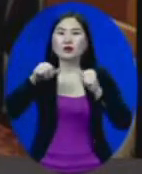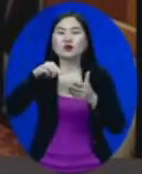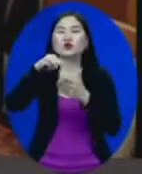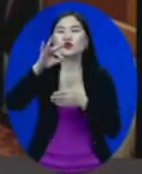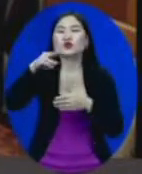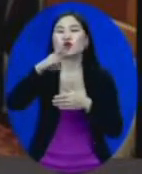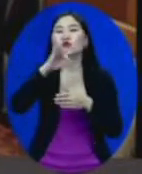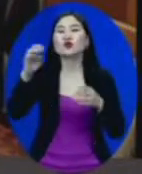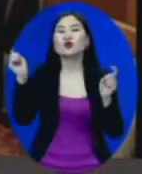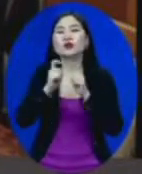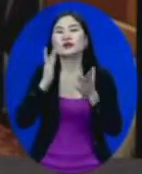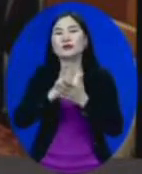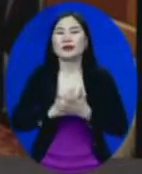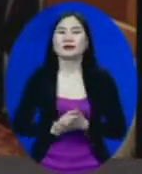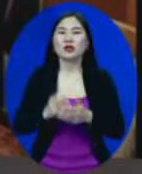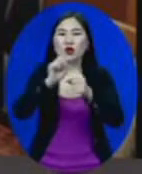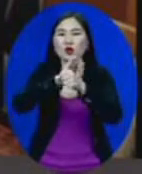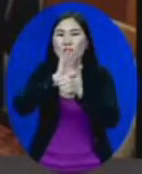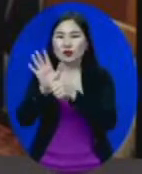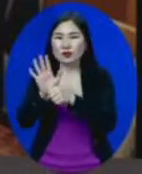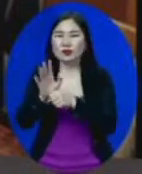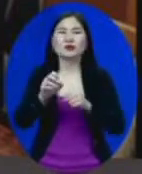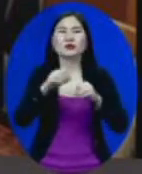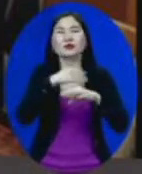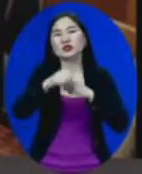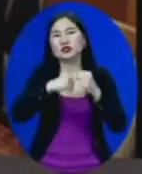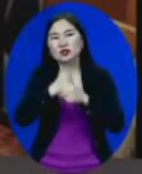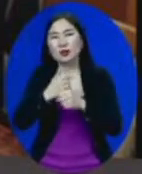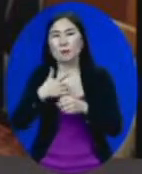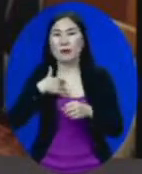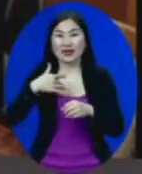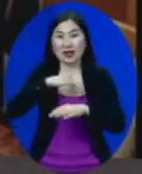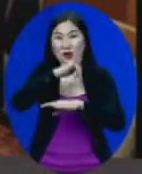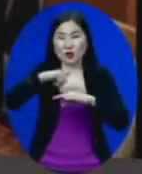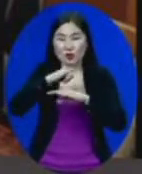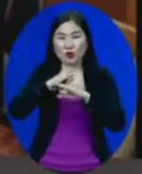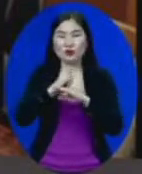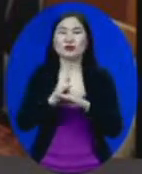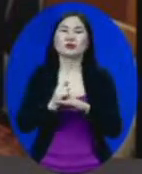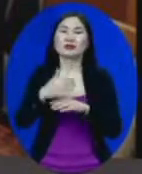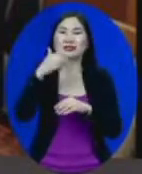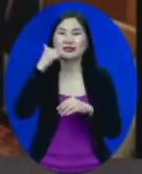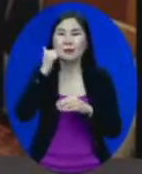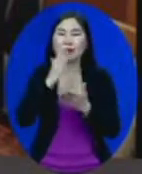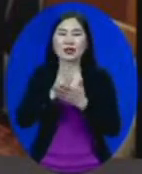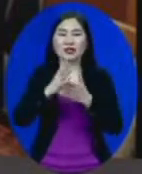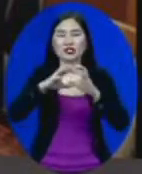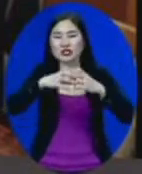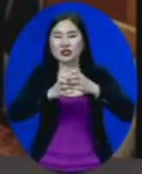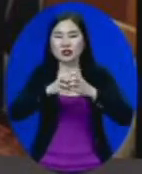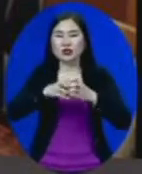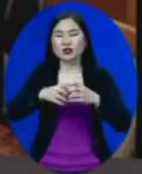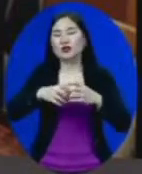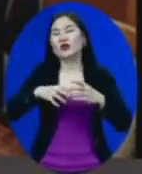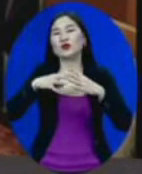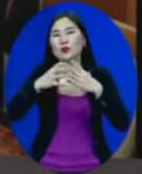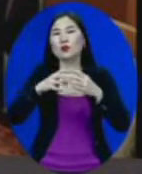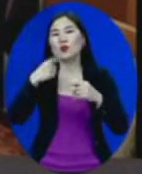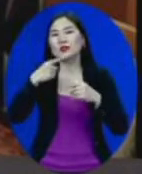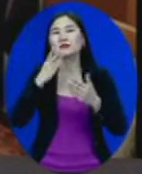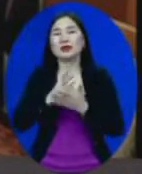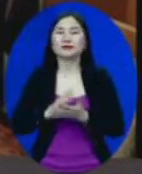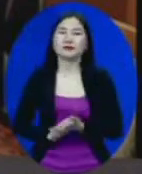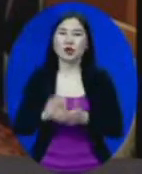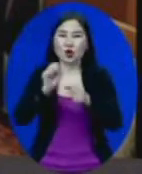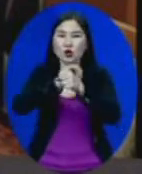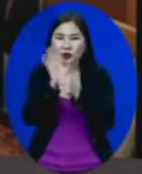өнөөдөр уулзлаа. Цаг тахлын жилдүүдэд манай улсын авч хэрэгжүүлсэн хариу арга хэмжээ за олон улсад үлгэр жишээ завгар болсныг тэд олсон байна. Цаг тахлын